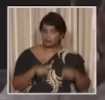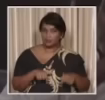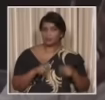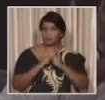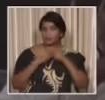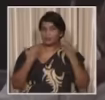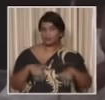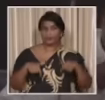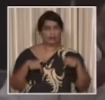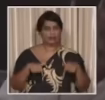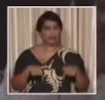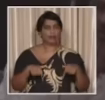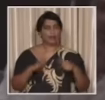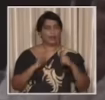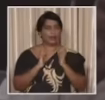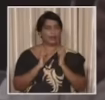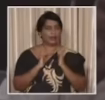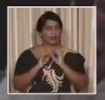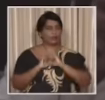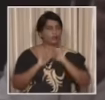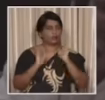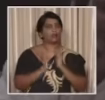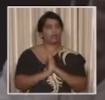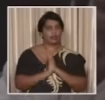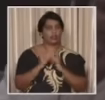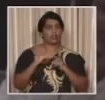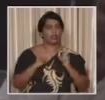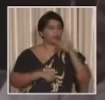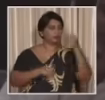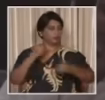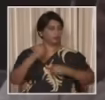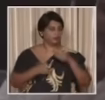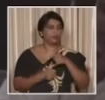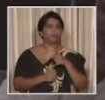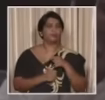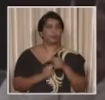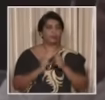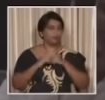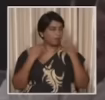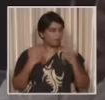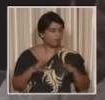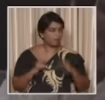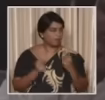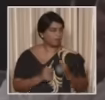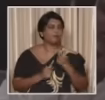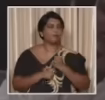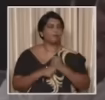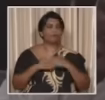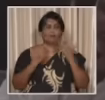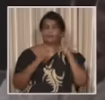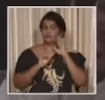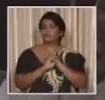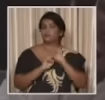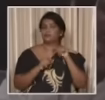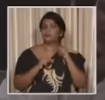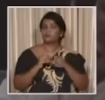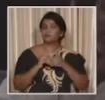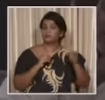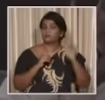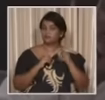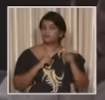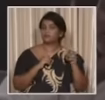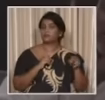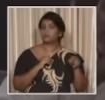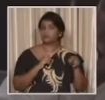අවසන් වෙලා තින්නේ ඔන්ලයින් ක්‍රමයට මේ අයිතුම්පත් කැඳවීම. ඒක අවසන් වෙච්ච ගමන් ගැසට් නිවේදනය නිකුත් කරනවා. එතනින් අපි කරන්නේ